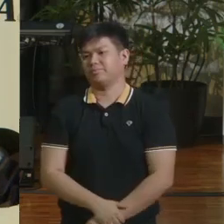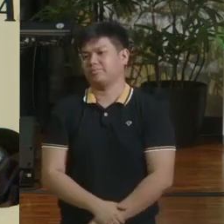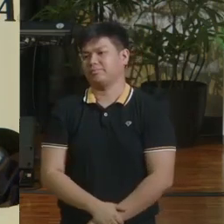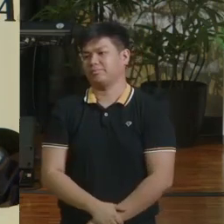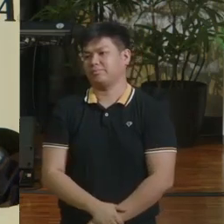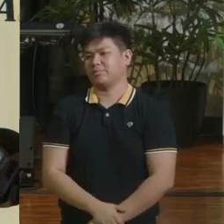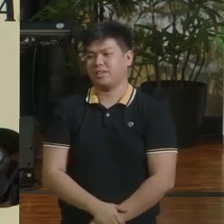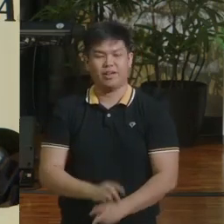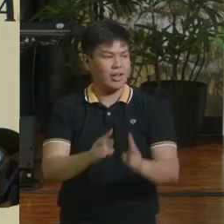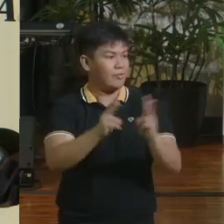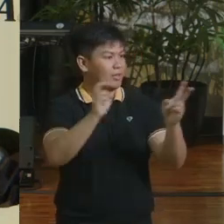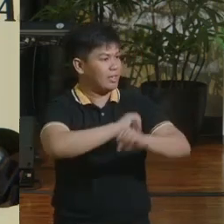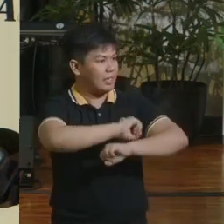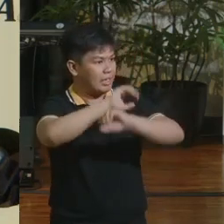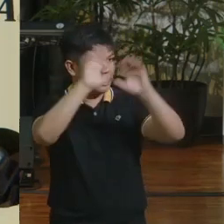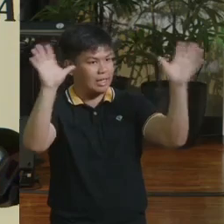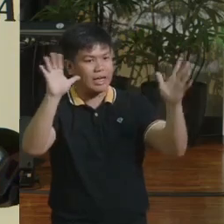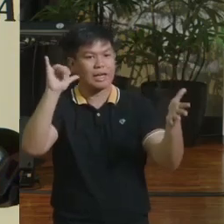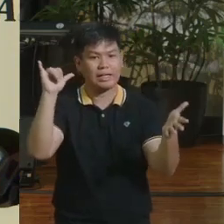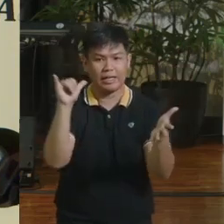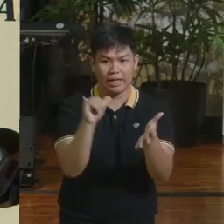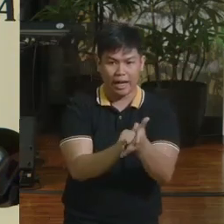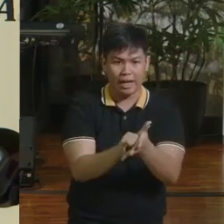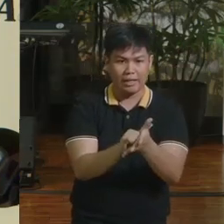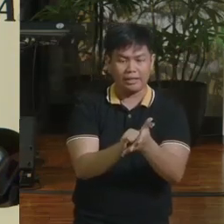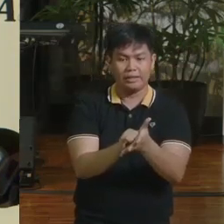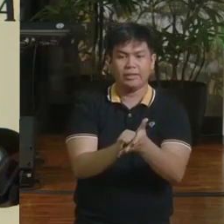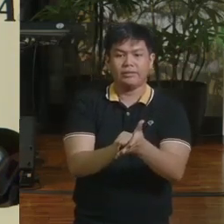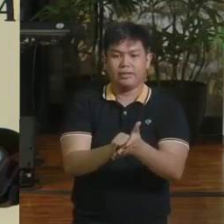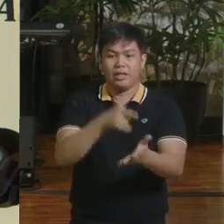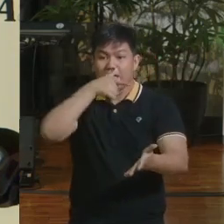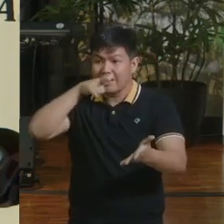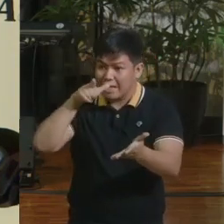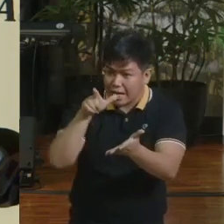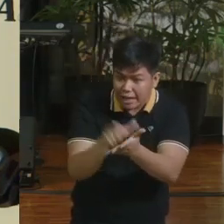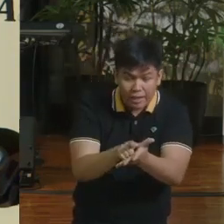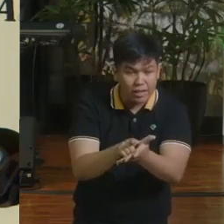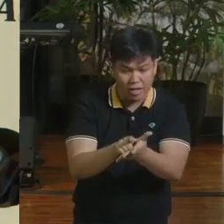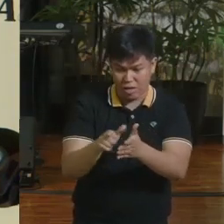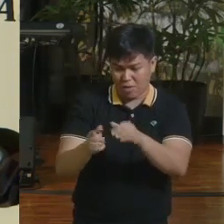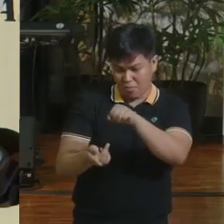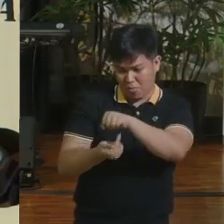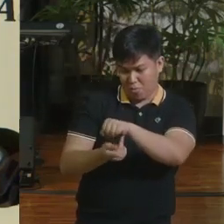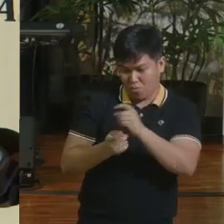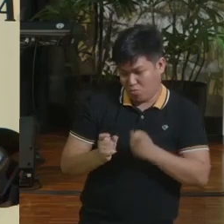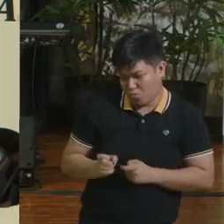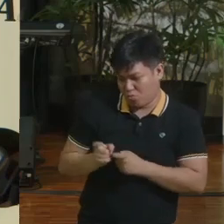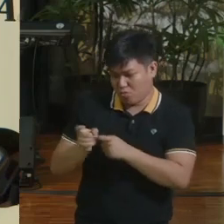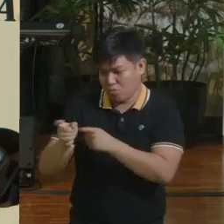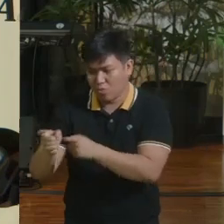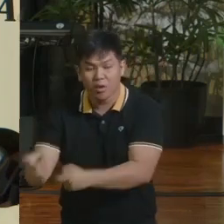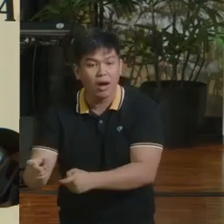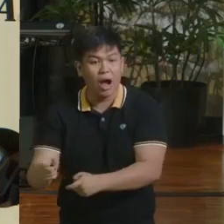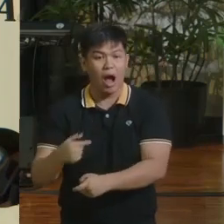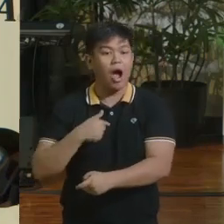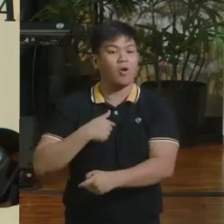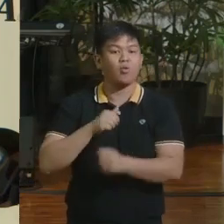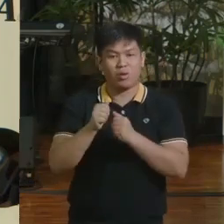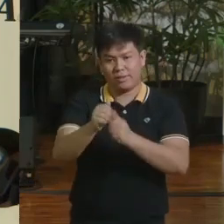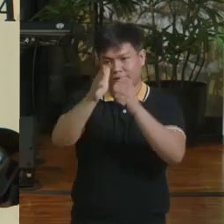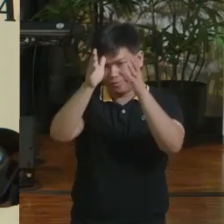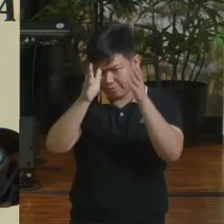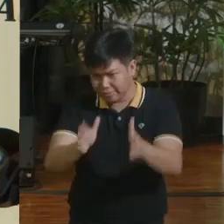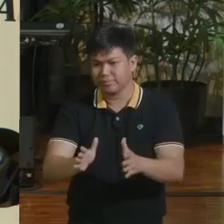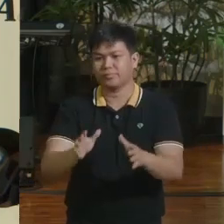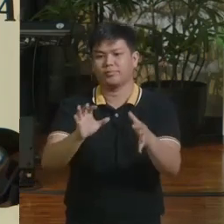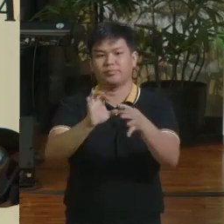lang, malinaw na siya ay sumusulat bilang isang apostol na hinirang ng Diyos. Sa verse